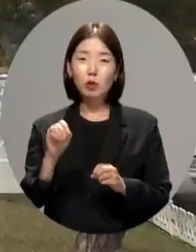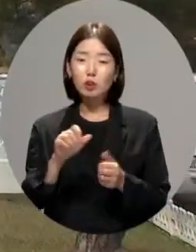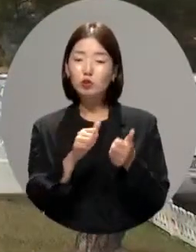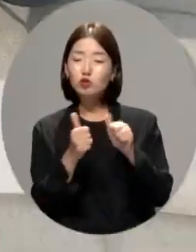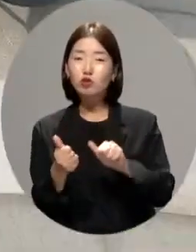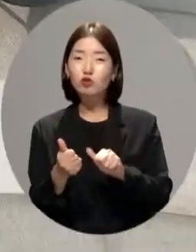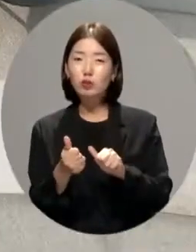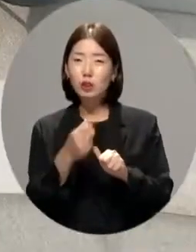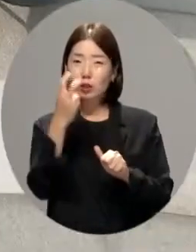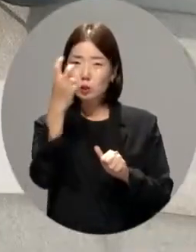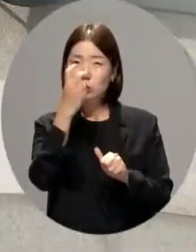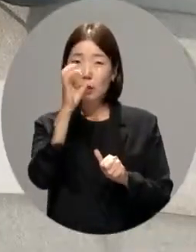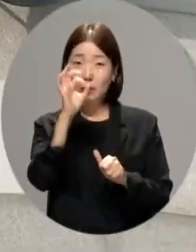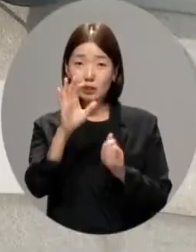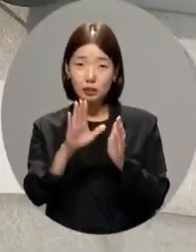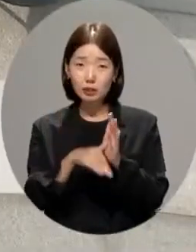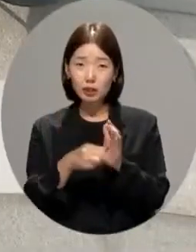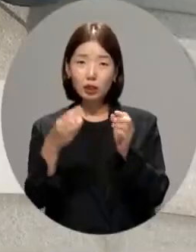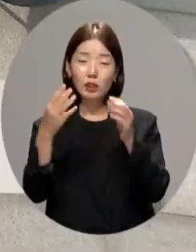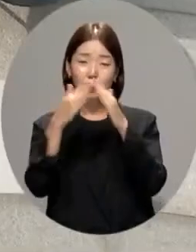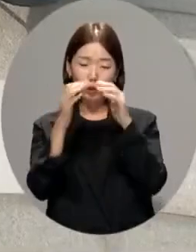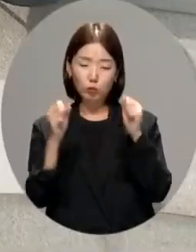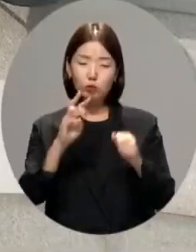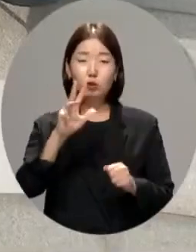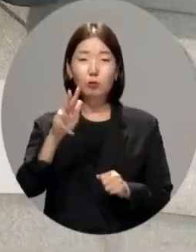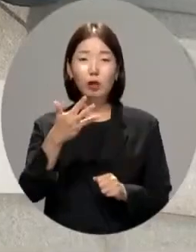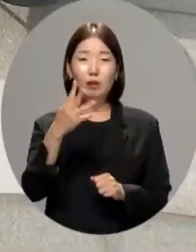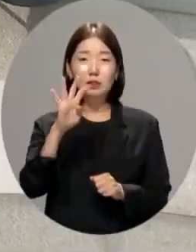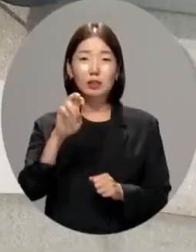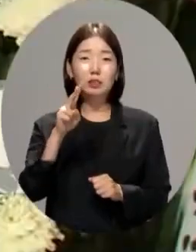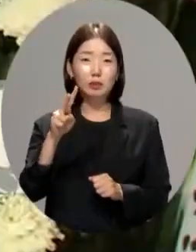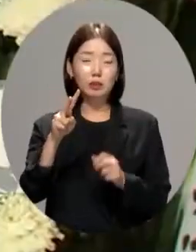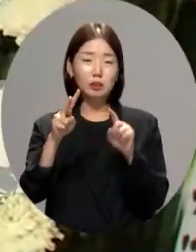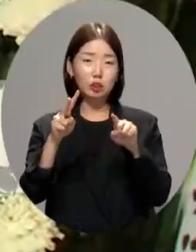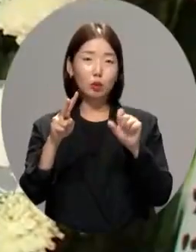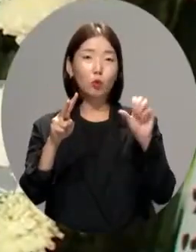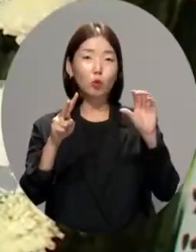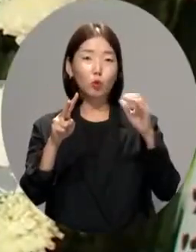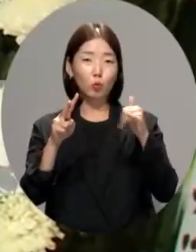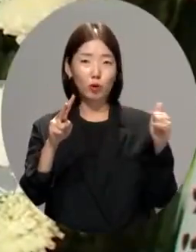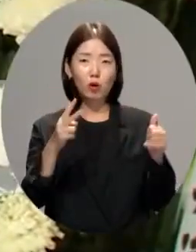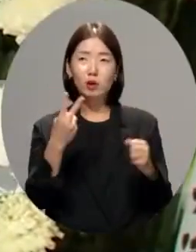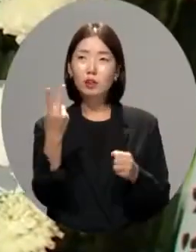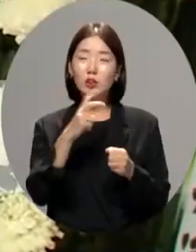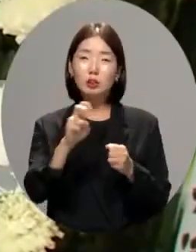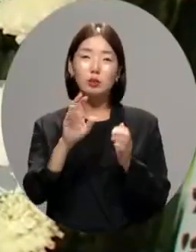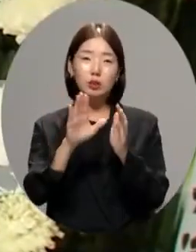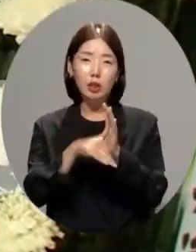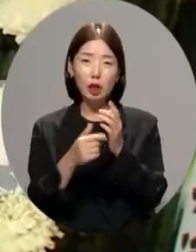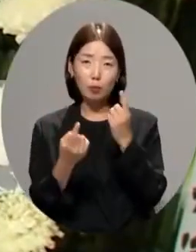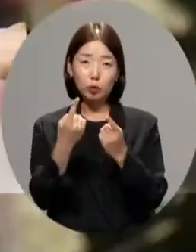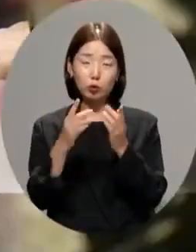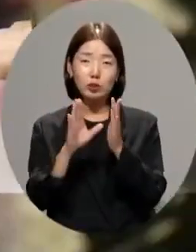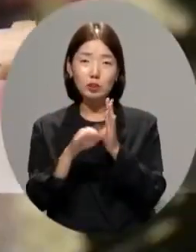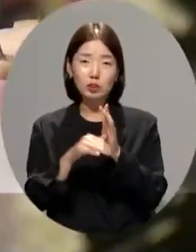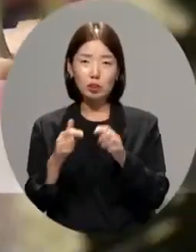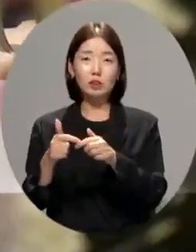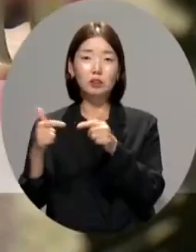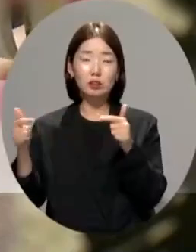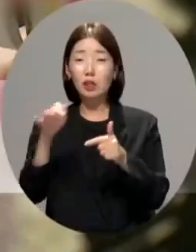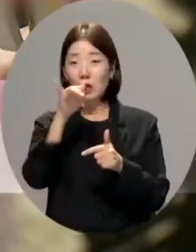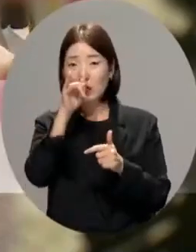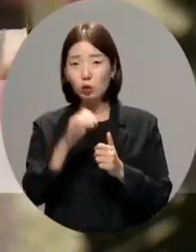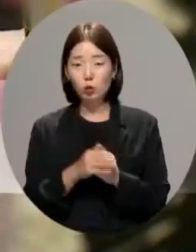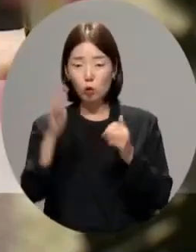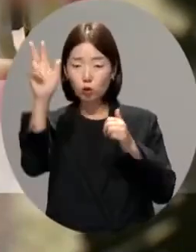사망자인 조사망률이 전북은 842.5명으로 2020년에 비해 26.2명 증가했고